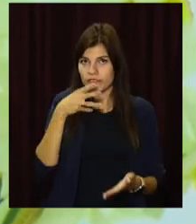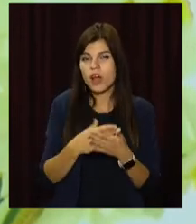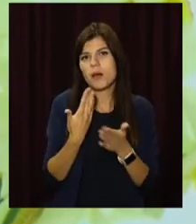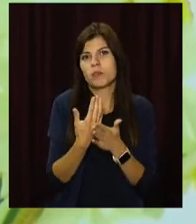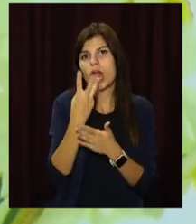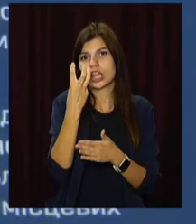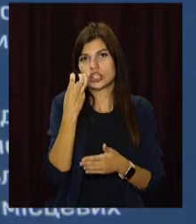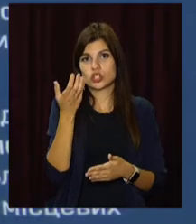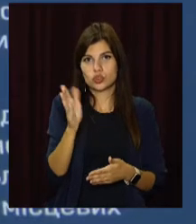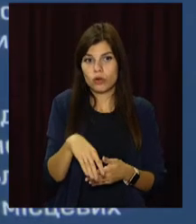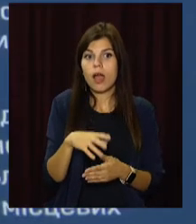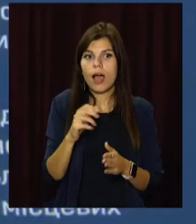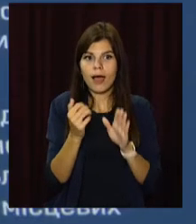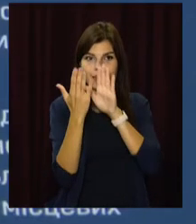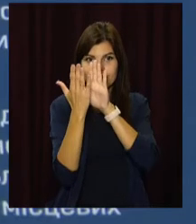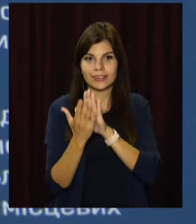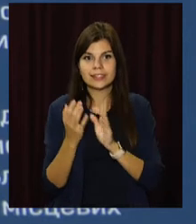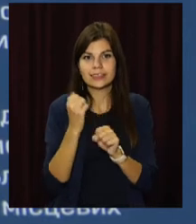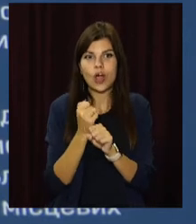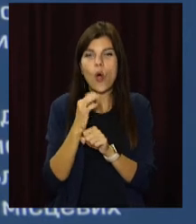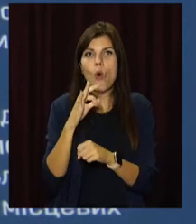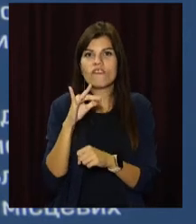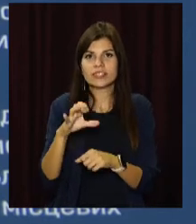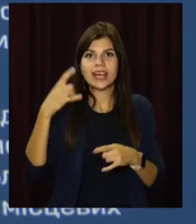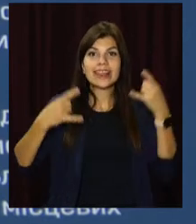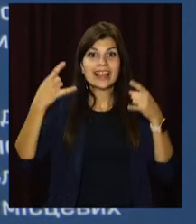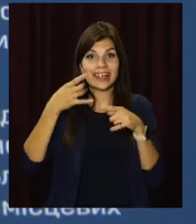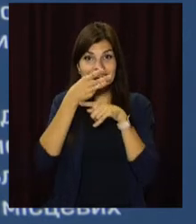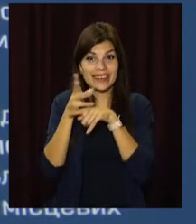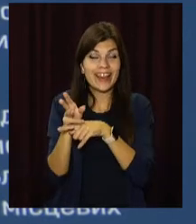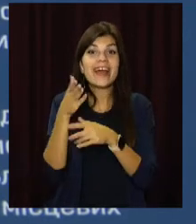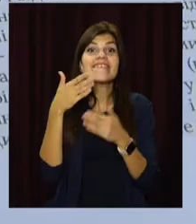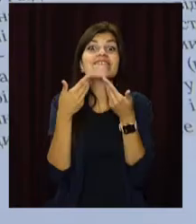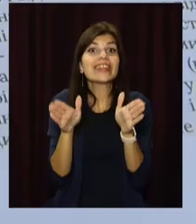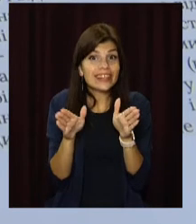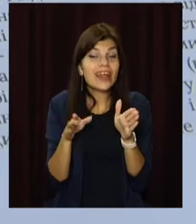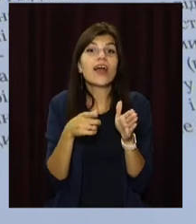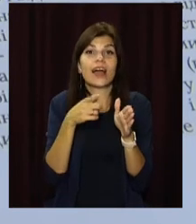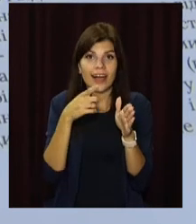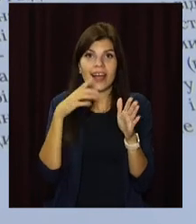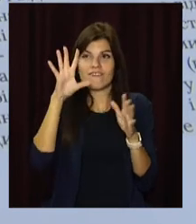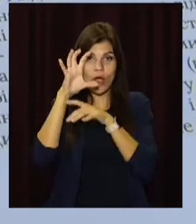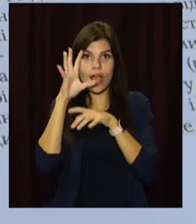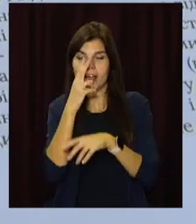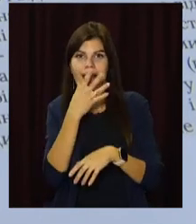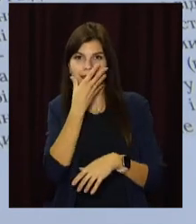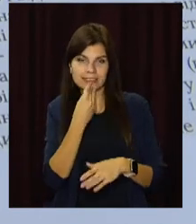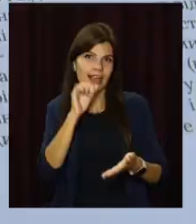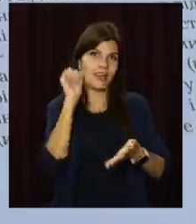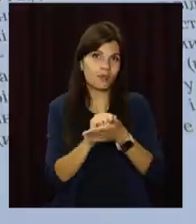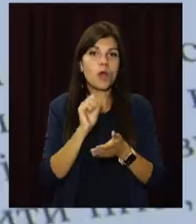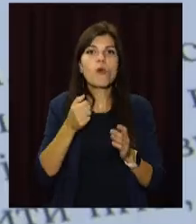примірників, а на обкладинку обрала світлину, зроблену в офісі телеканала «Відкритий». Придбати роман можна через Facebook-сторінку